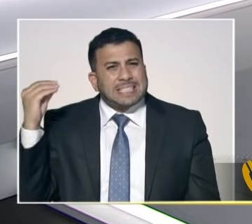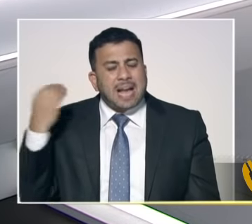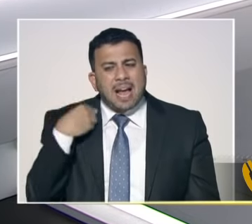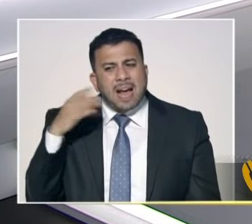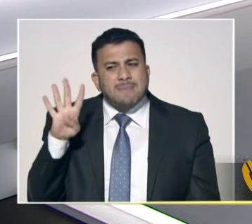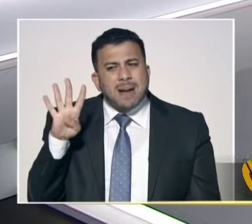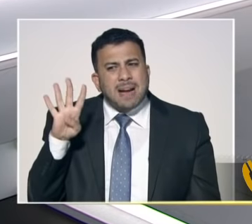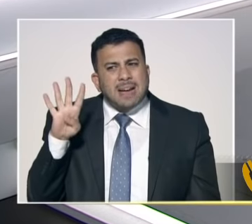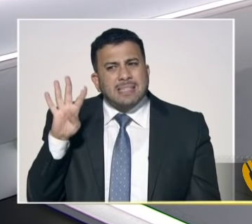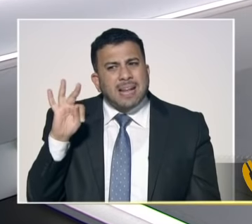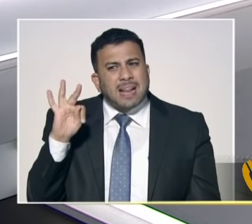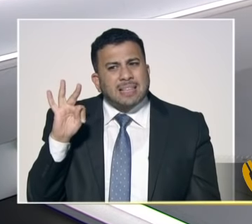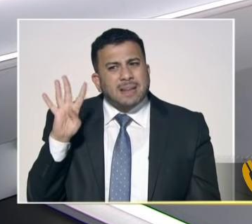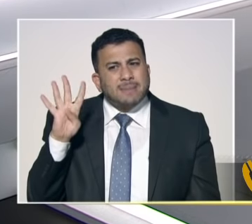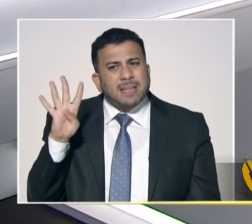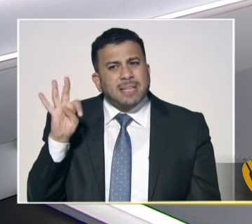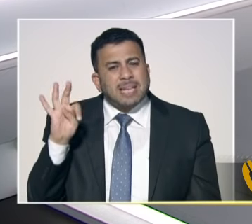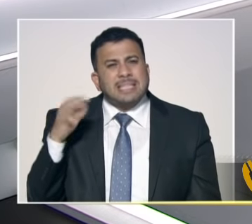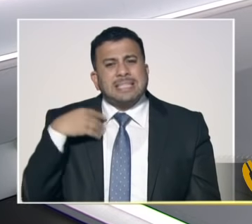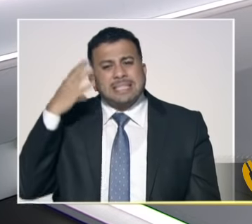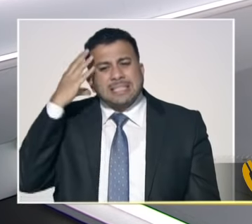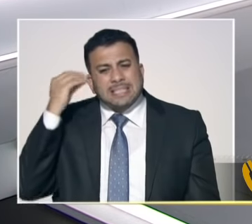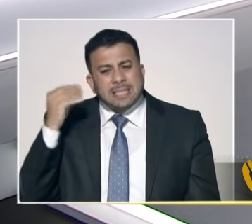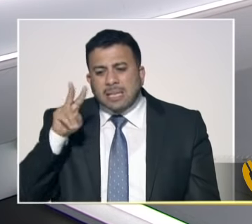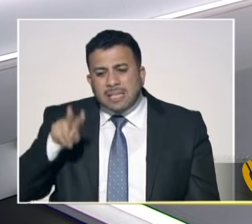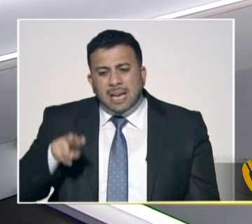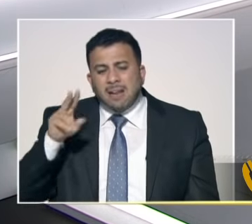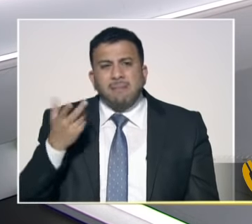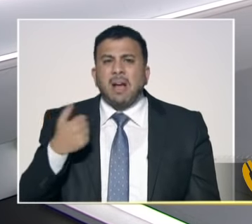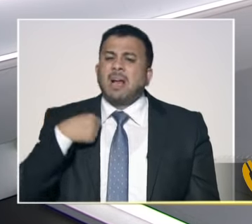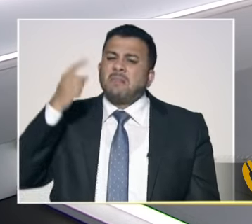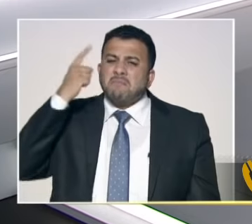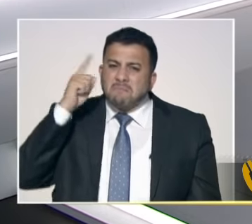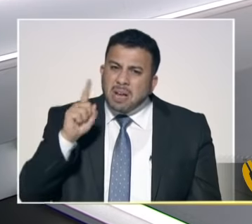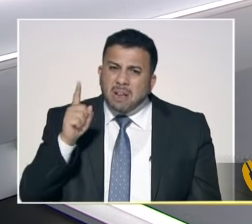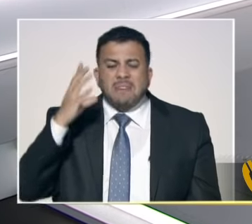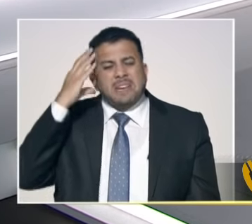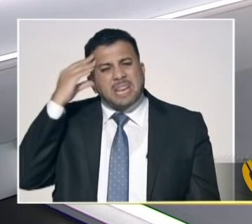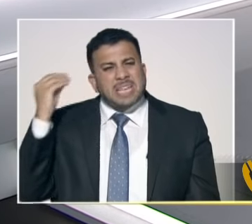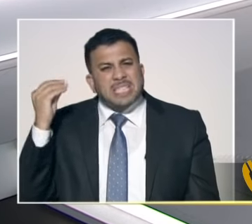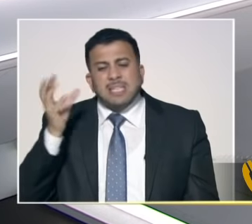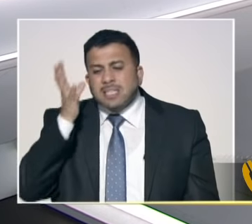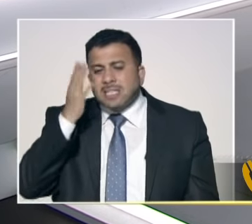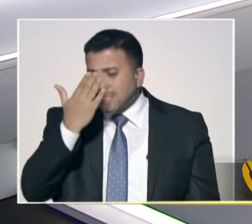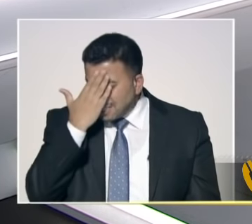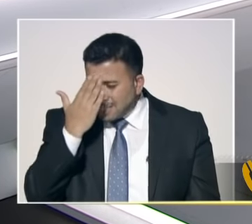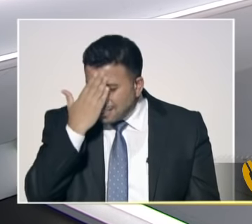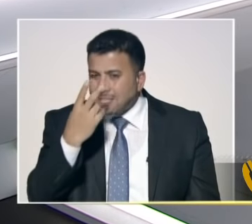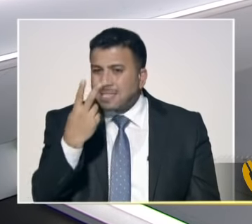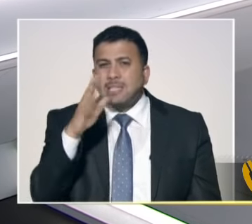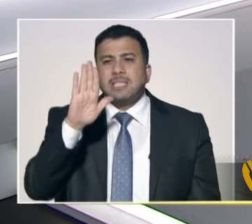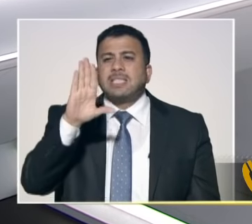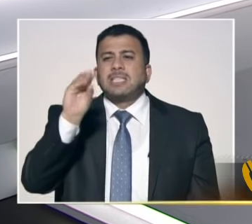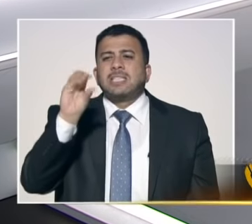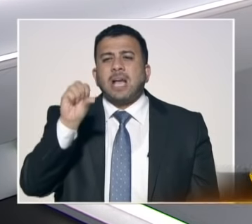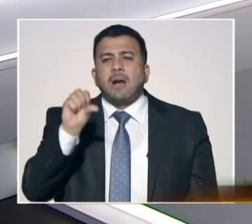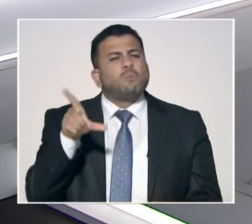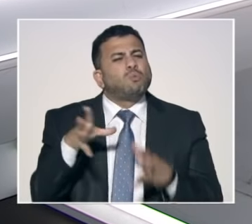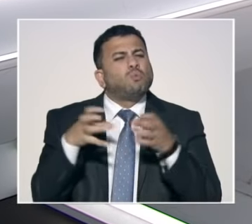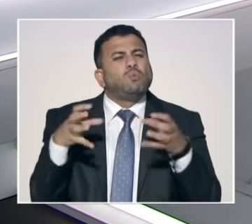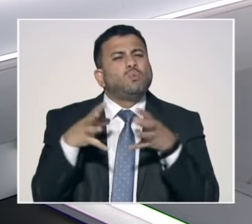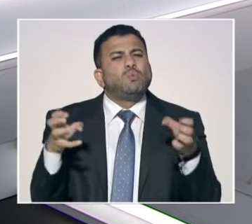سجدت، إن شاء الله يا علي. سواء كنت متعمد أو ناسي، يعني ما الحكم في ذلك؟ أبشر يا علي. مشكور،